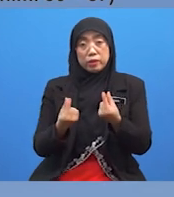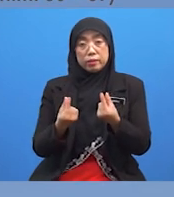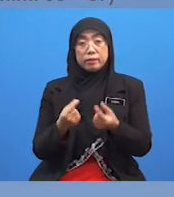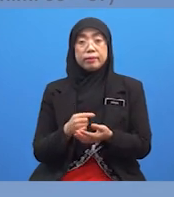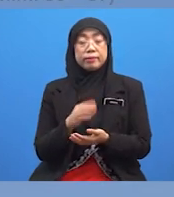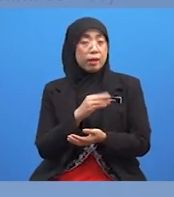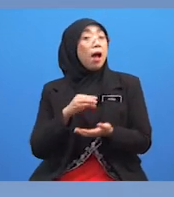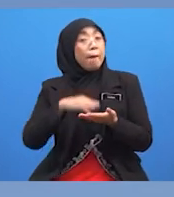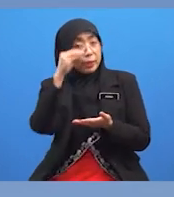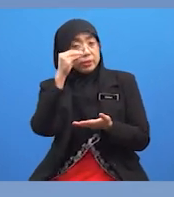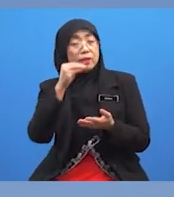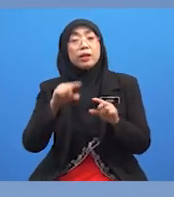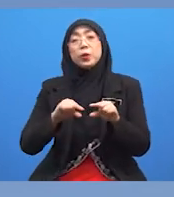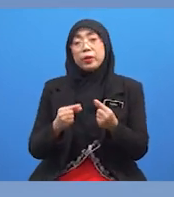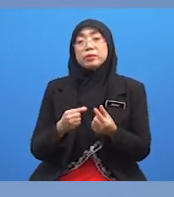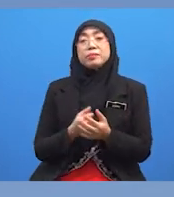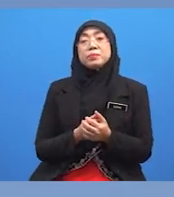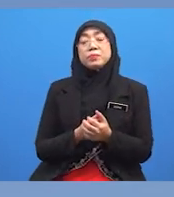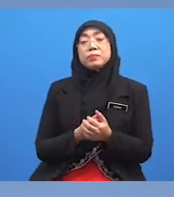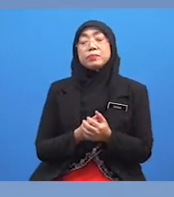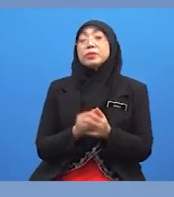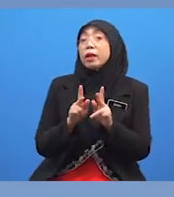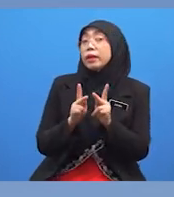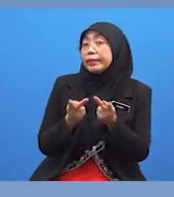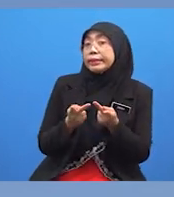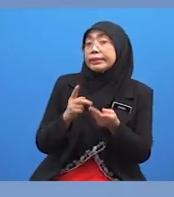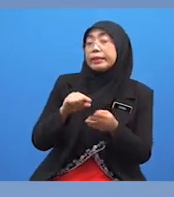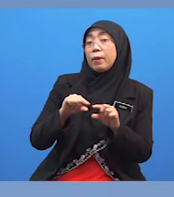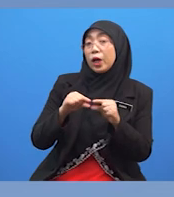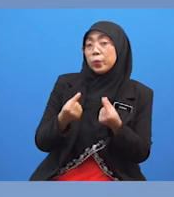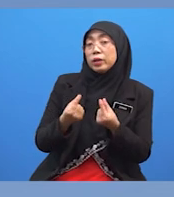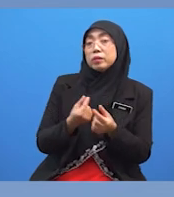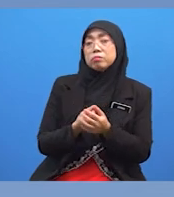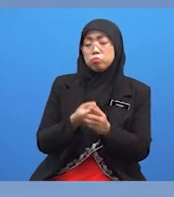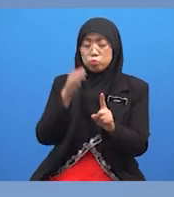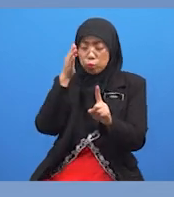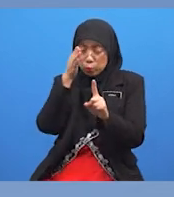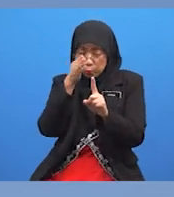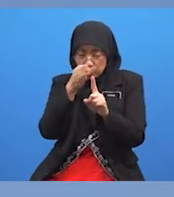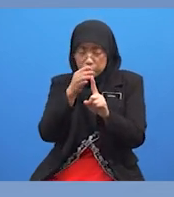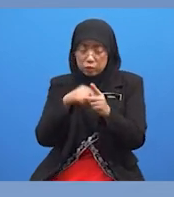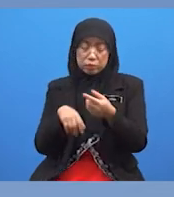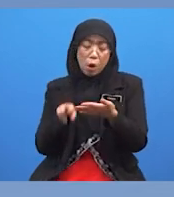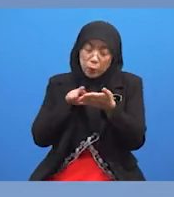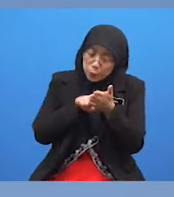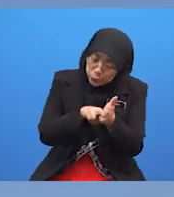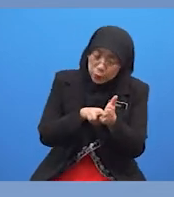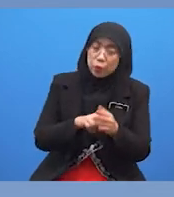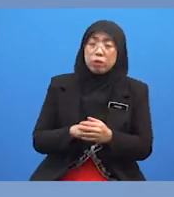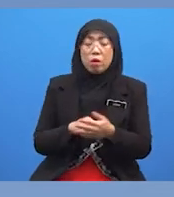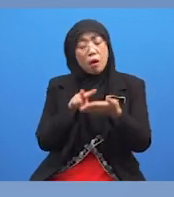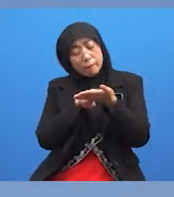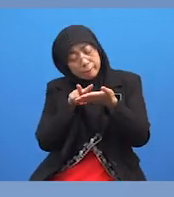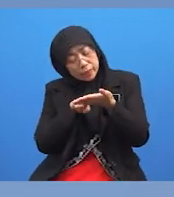mempelajarinya. Kitab Al-Quran merupakan kitab yang menjadi panduan kepada semua penganutnya. Sesiapa yang